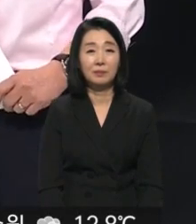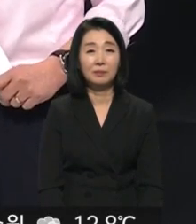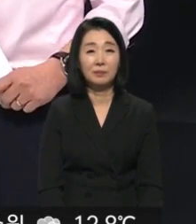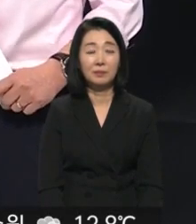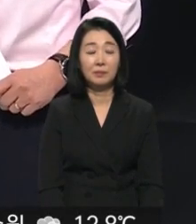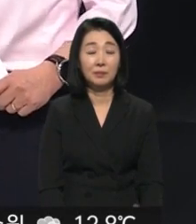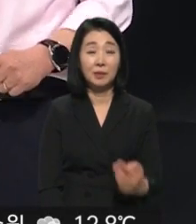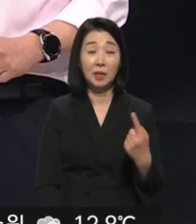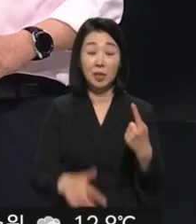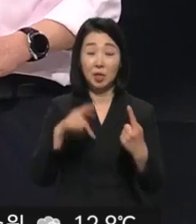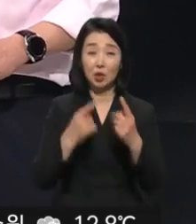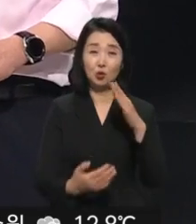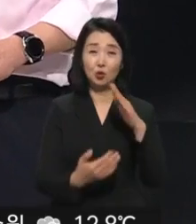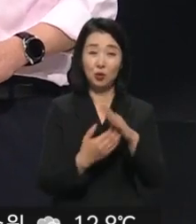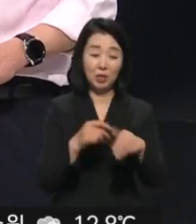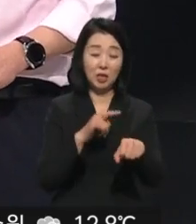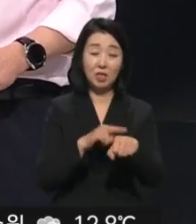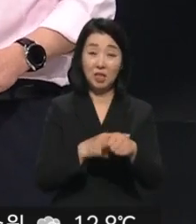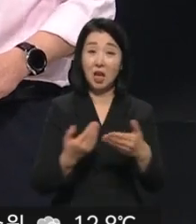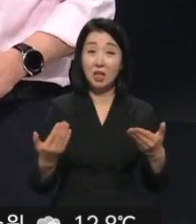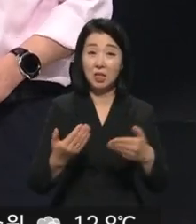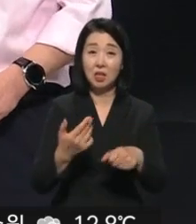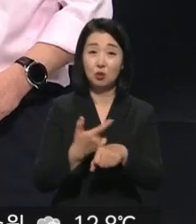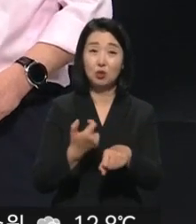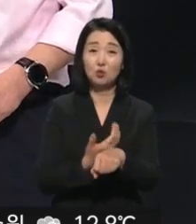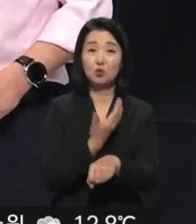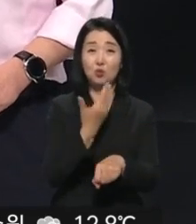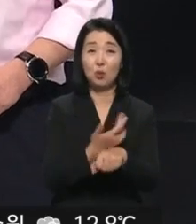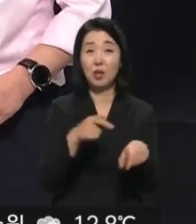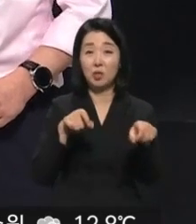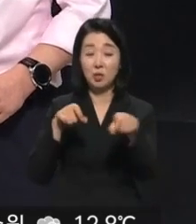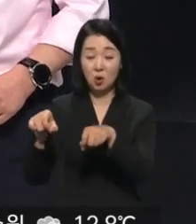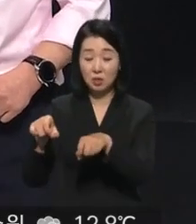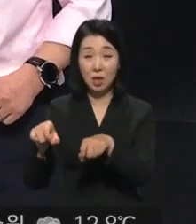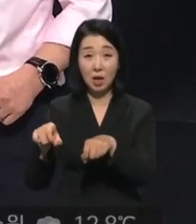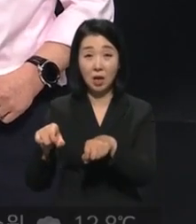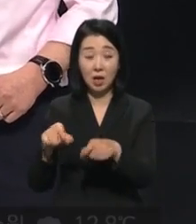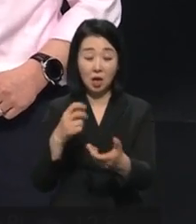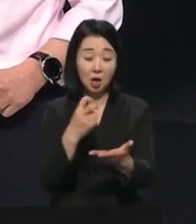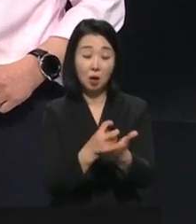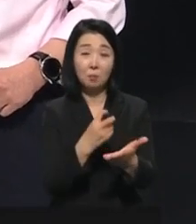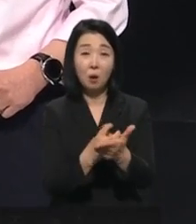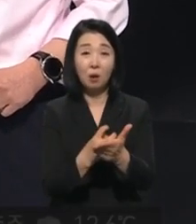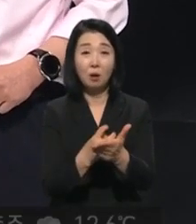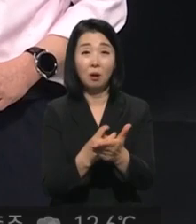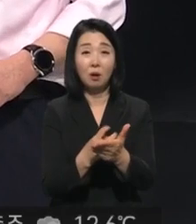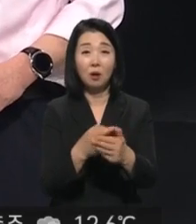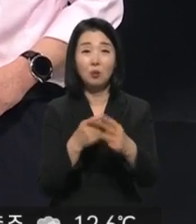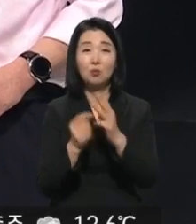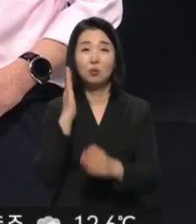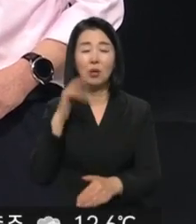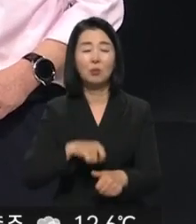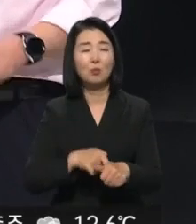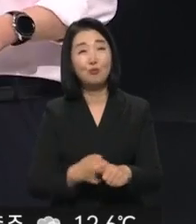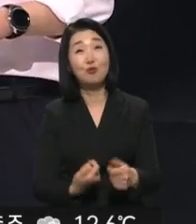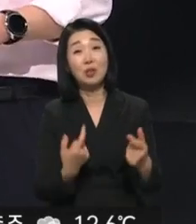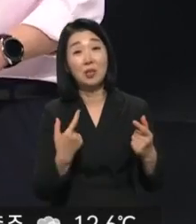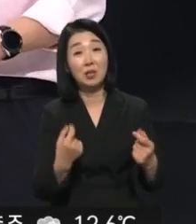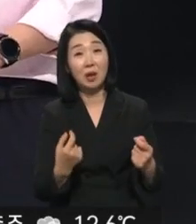주 최대 69시간 연장 근로안. 무리라는 윤석열 대통령의 한마디로